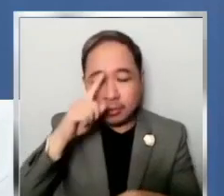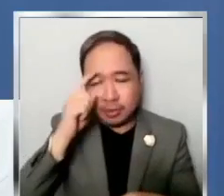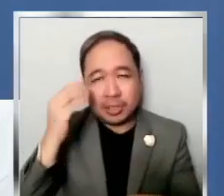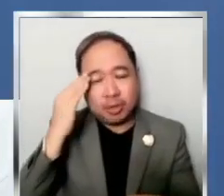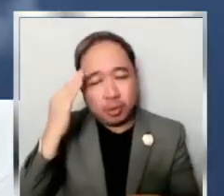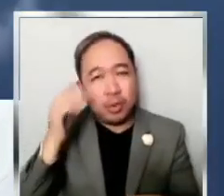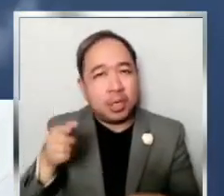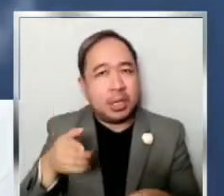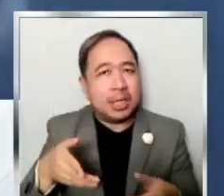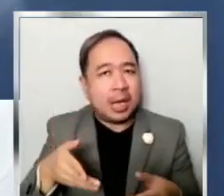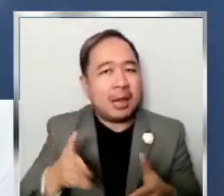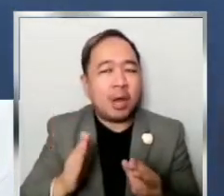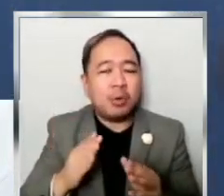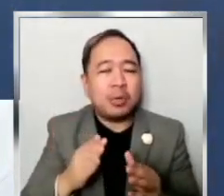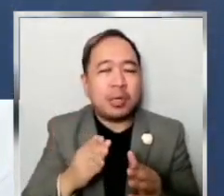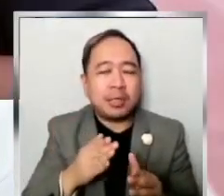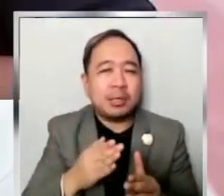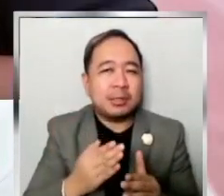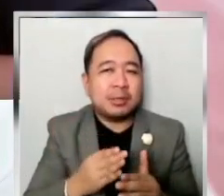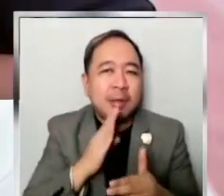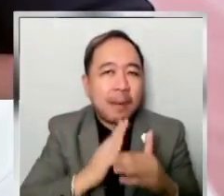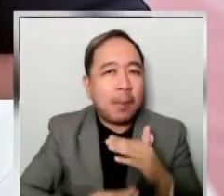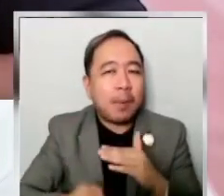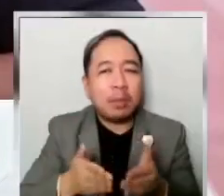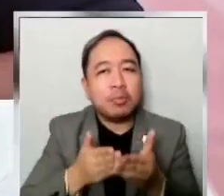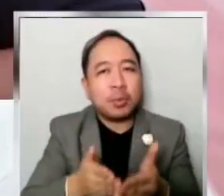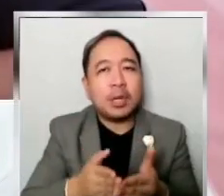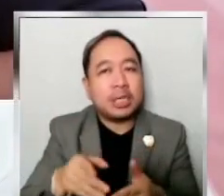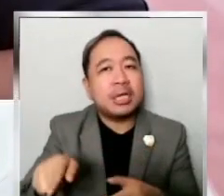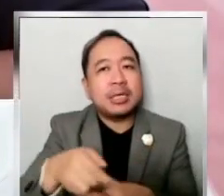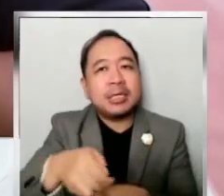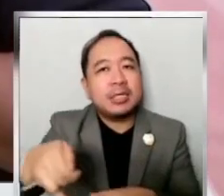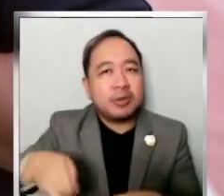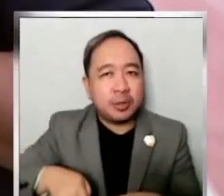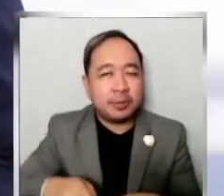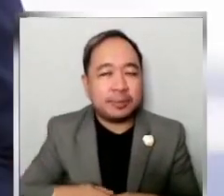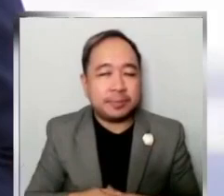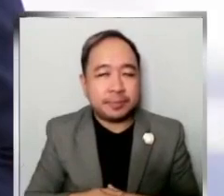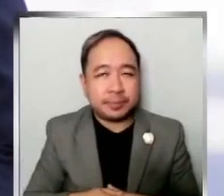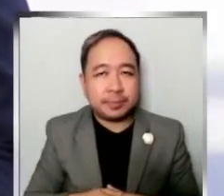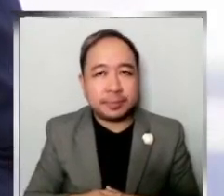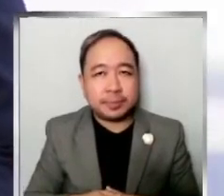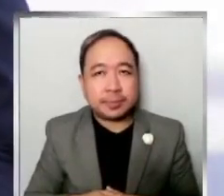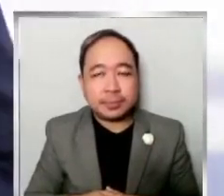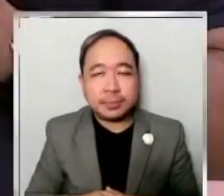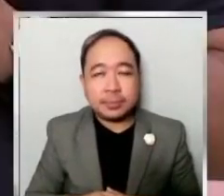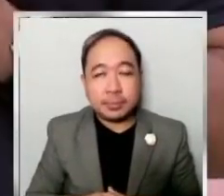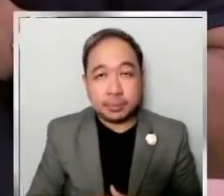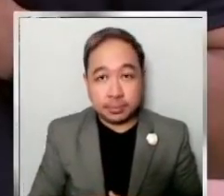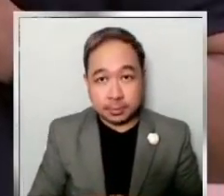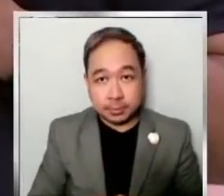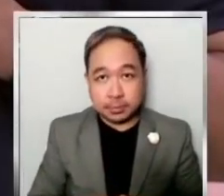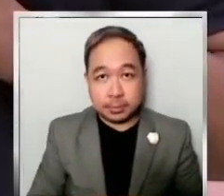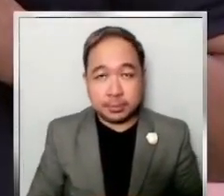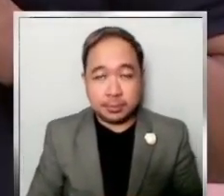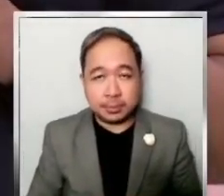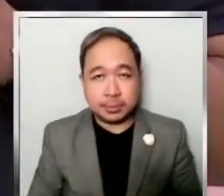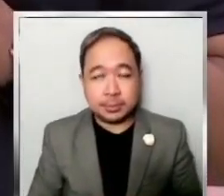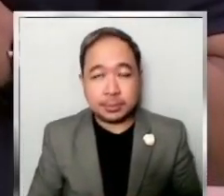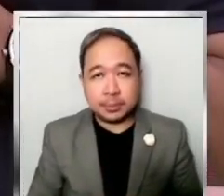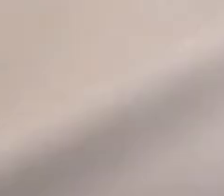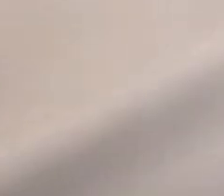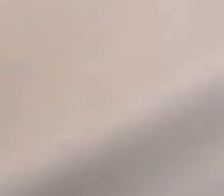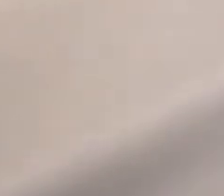base sa kanilang huling aerial survey sa lugar. Para sa GMA Integrated News, Rafi Timan, JP Soriano nakatutok, 24